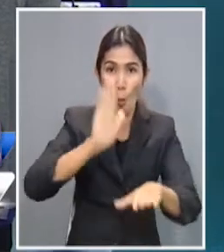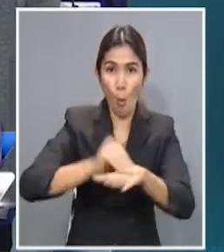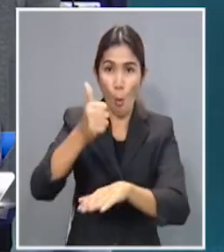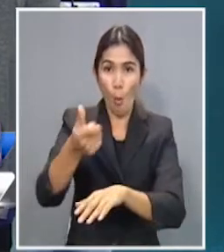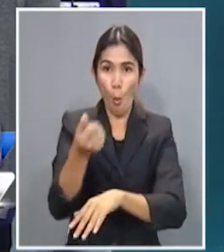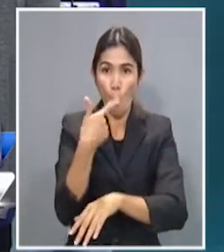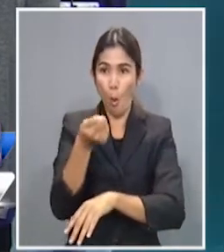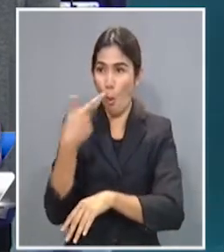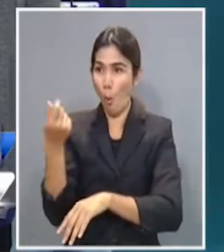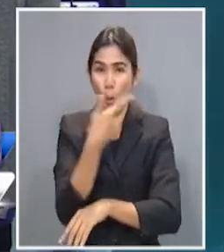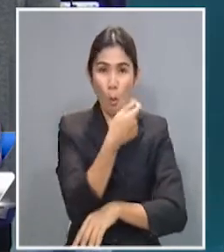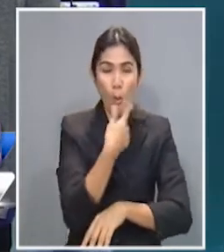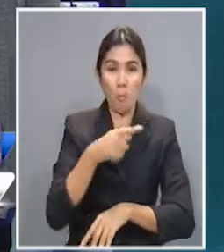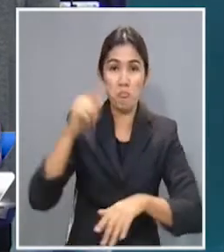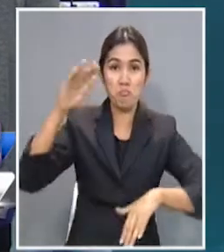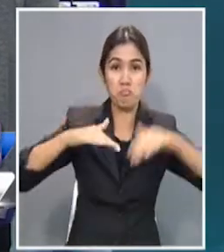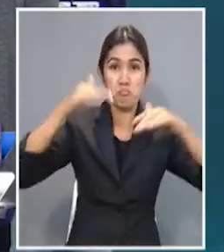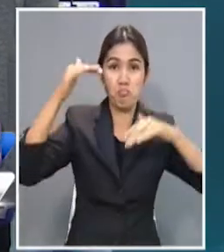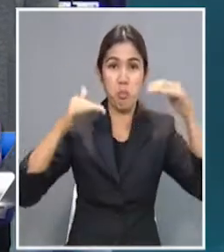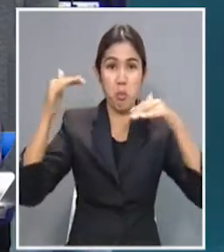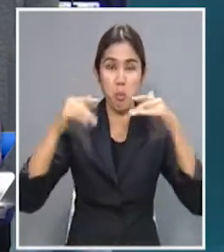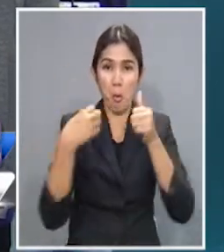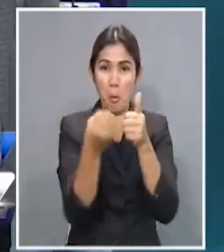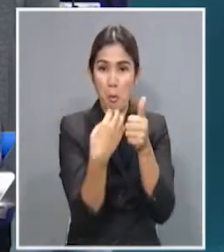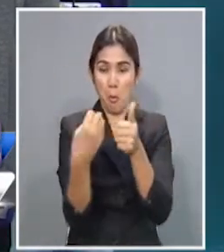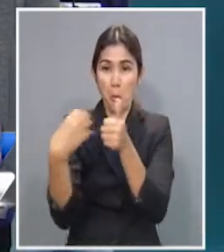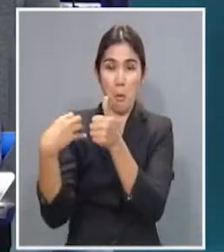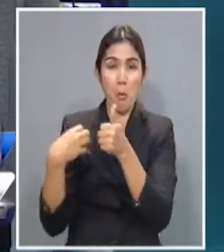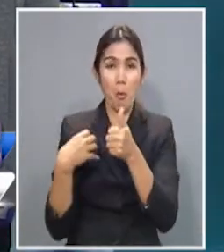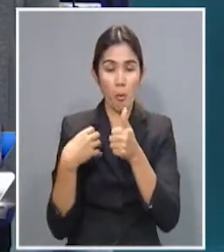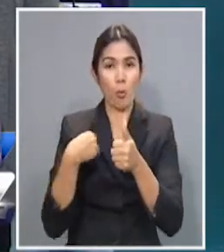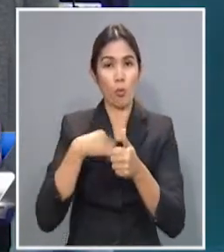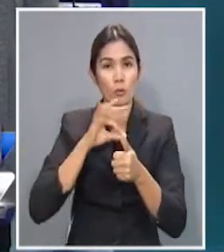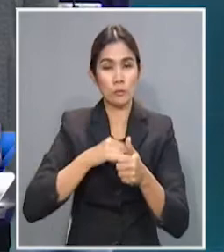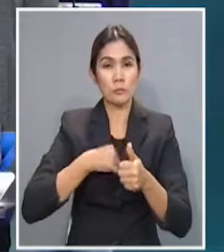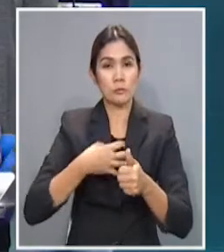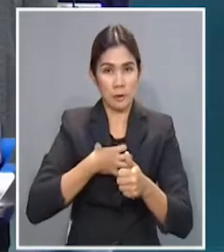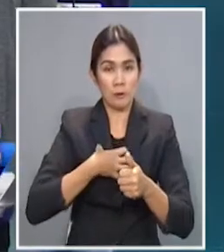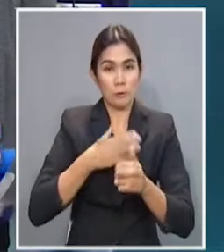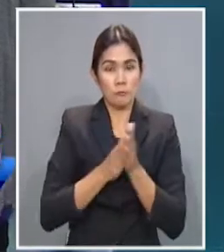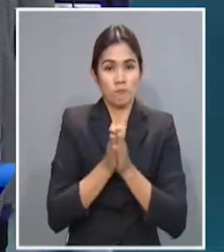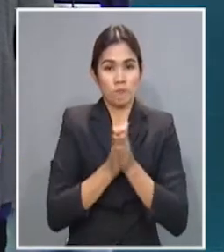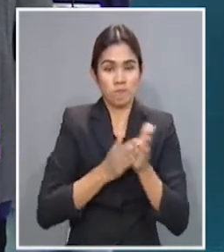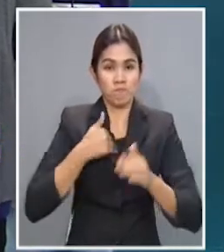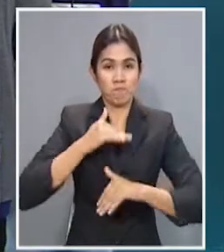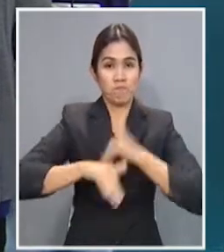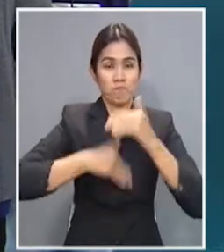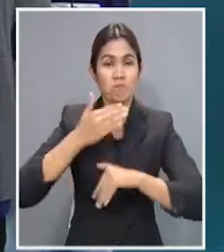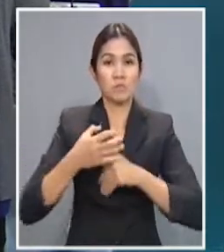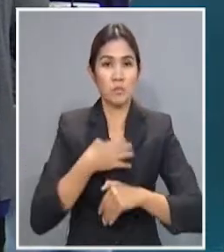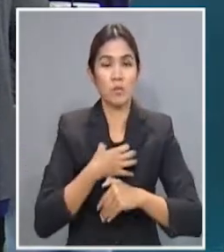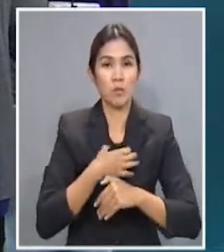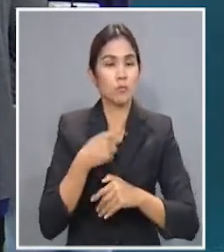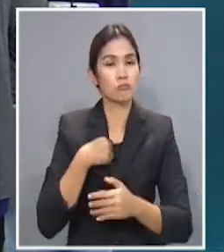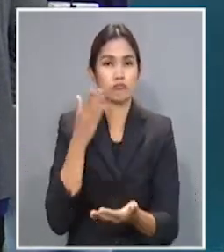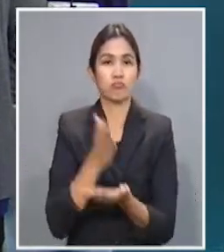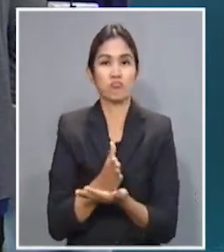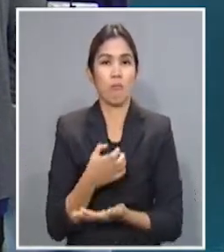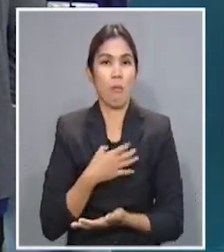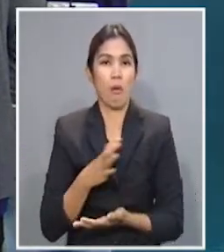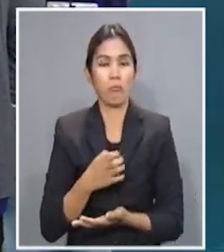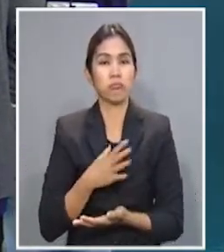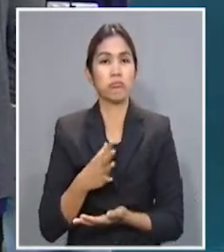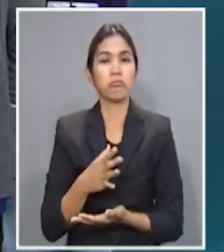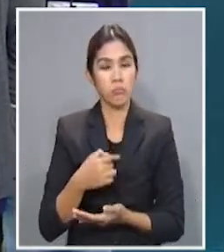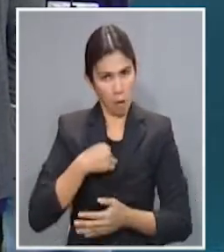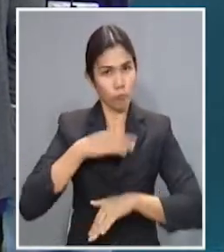เราเยอะมากเจอพี่ๆที่แบบว่าคอยให้คำแนะนำมันทำให้เราอยากพัฒนาตัวเองมากขึ้นเรื่อยๆครับคือเราไม่อยากจะหยุดอยู่แค่นี้เ